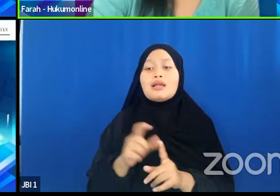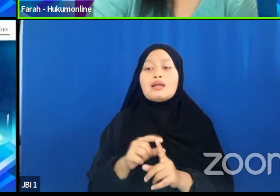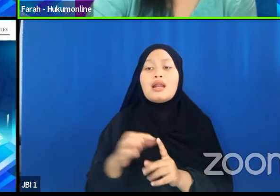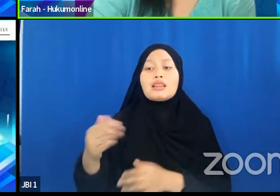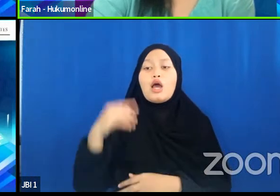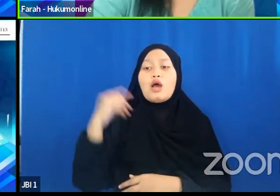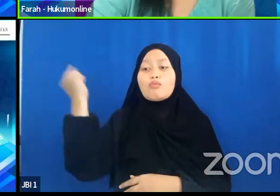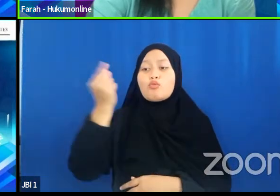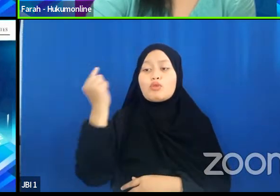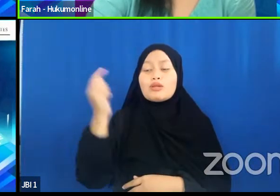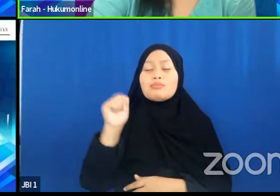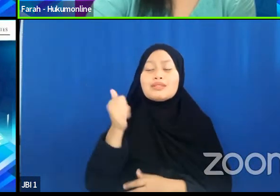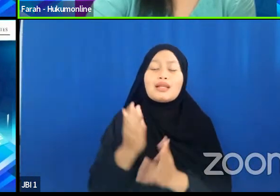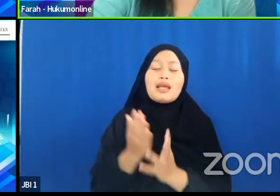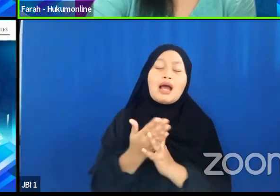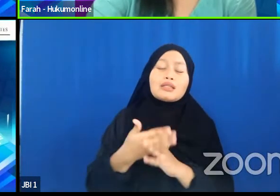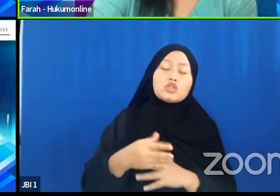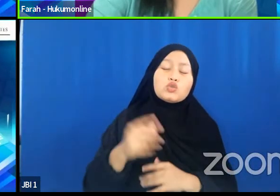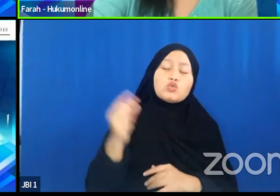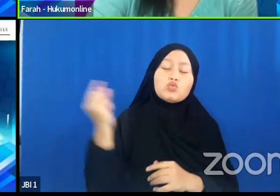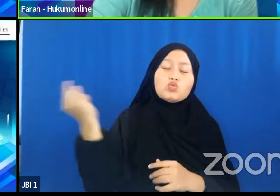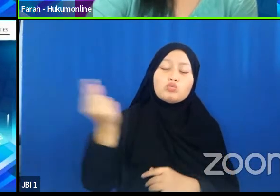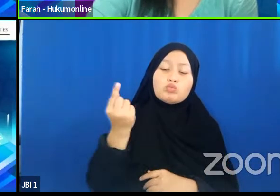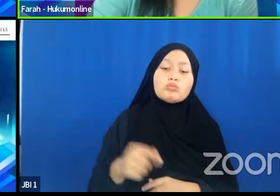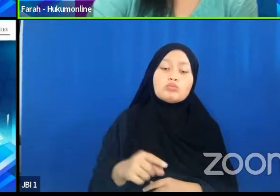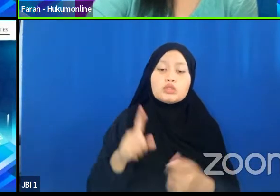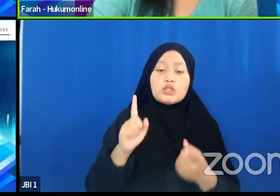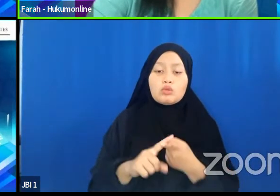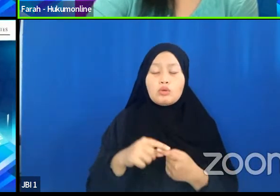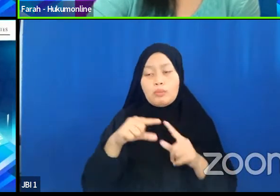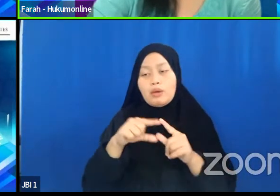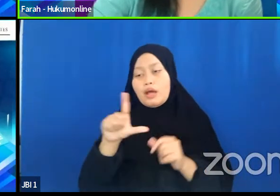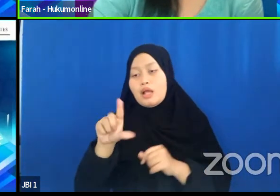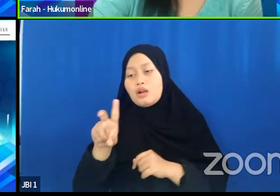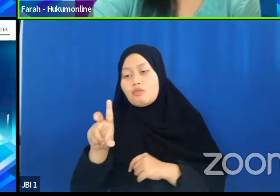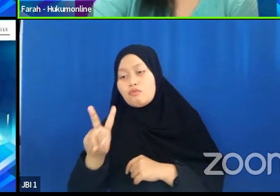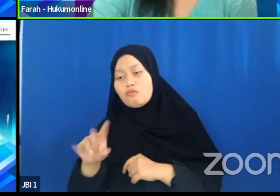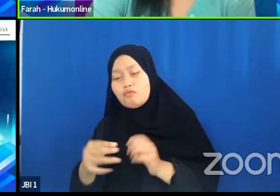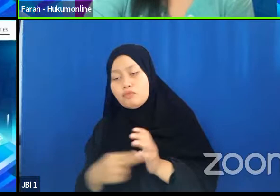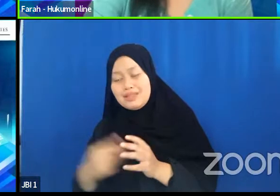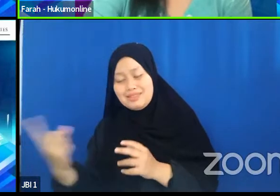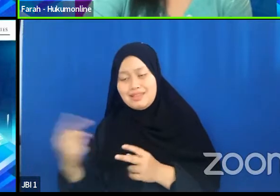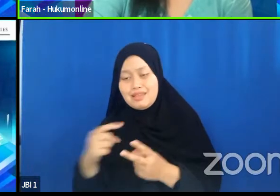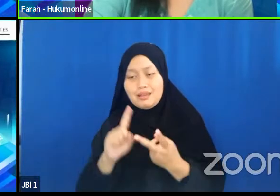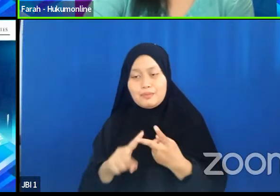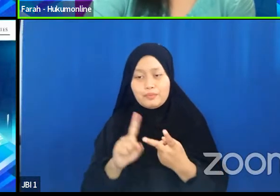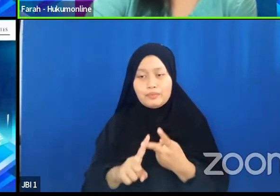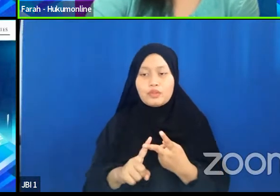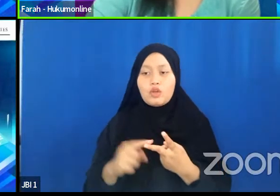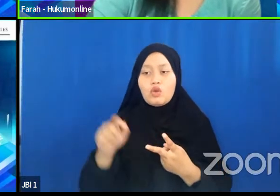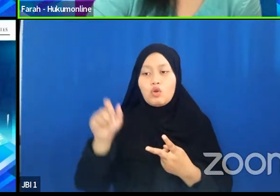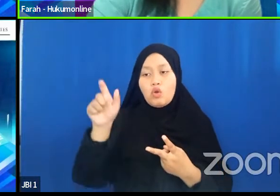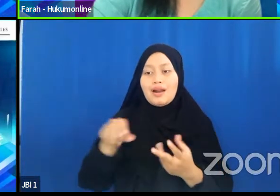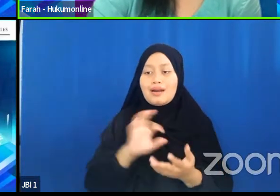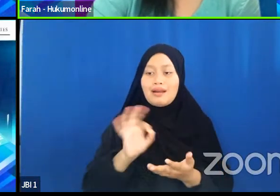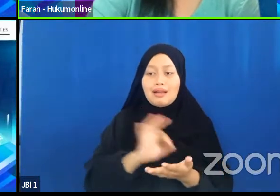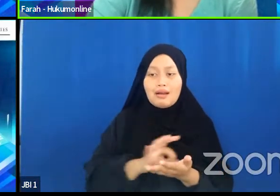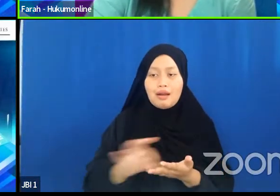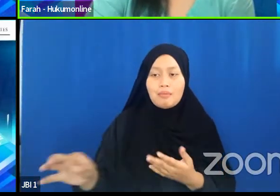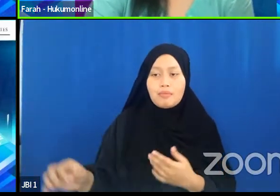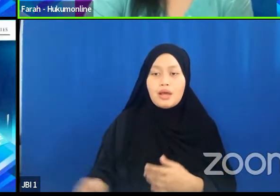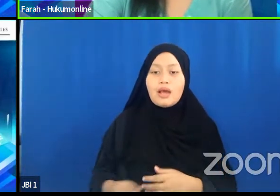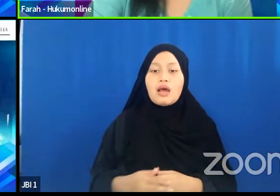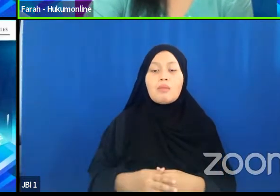the menarik satu dari Palvin Utomo kedua dari 6 MST di alasan bahwa pembahasannya sangat